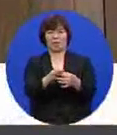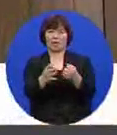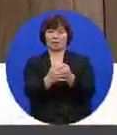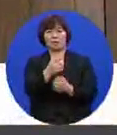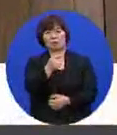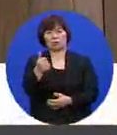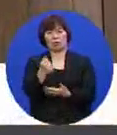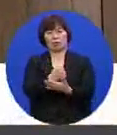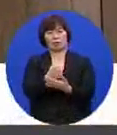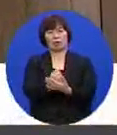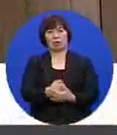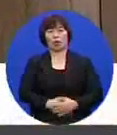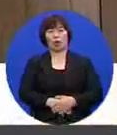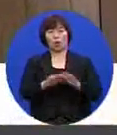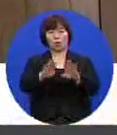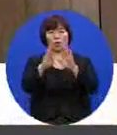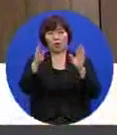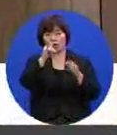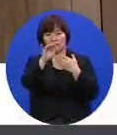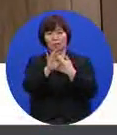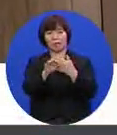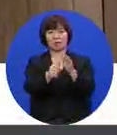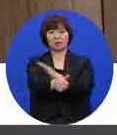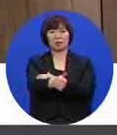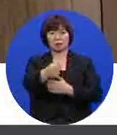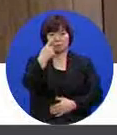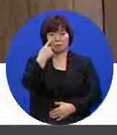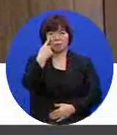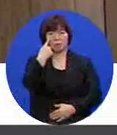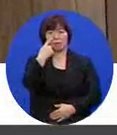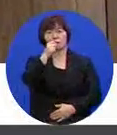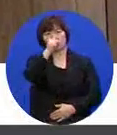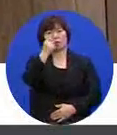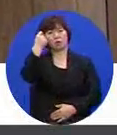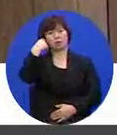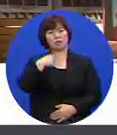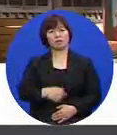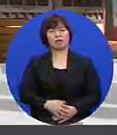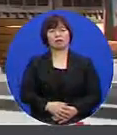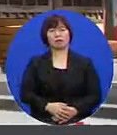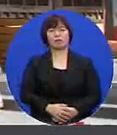있어가지고 뭐 오늘 좀 열리고 하면은 저 들어가서 좀 봤을 텐데.